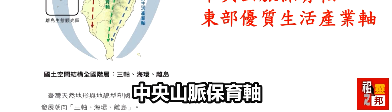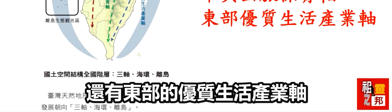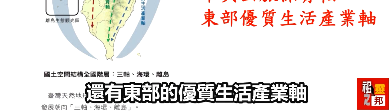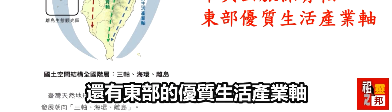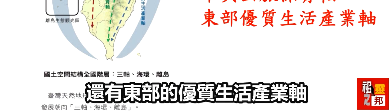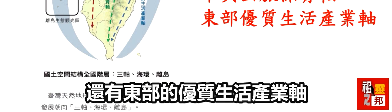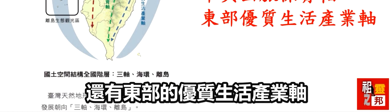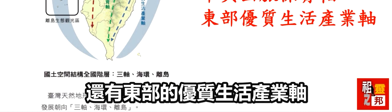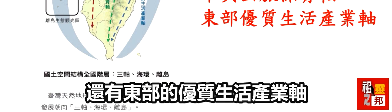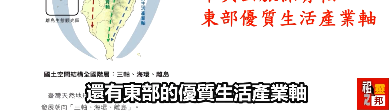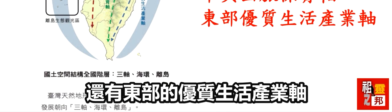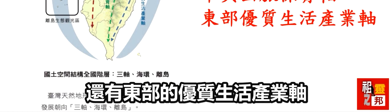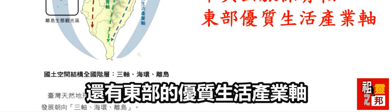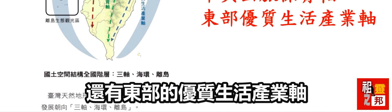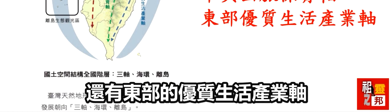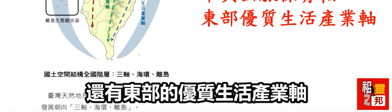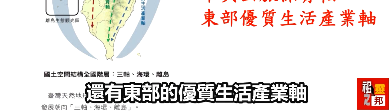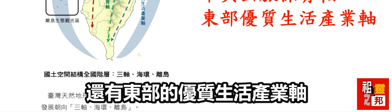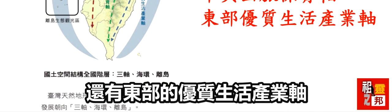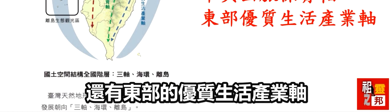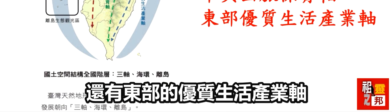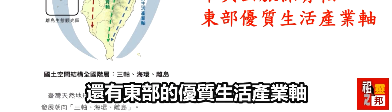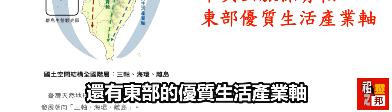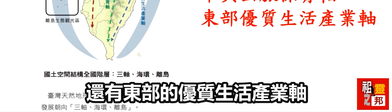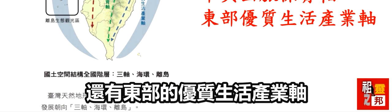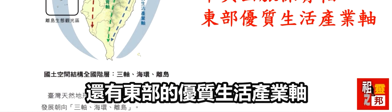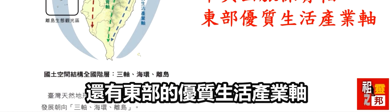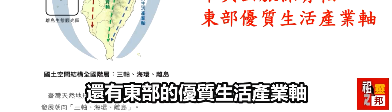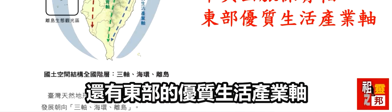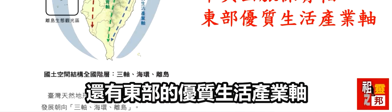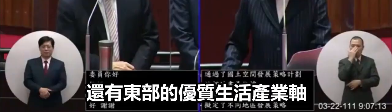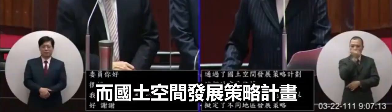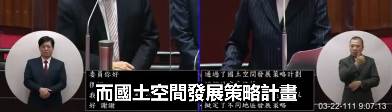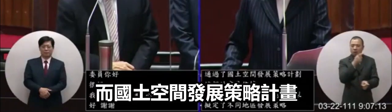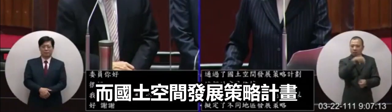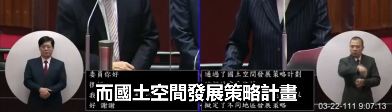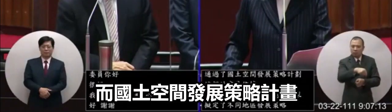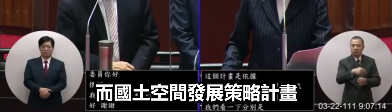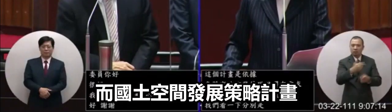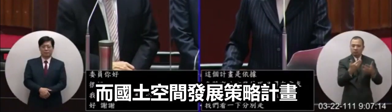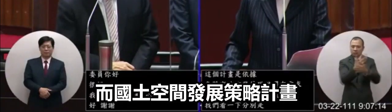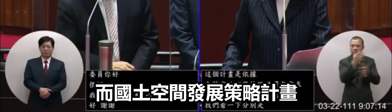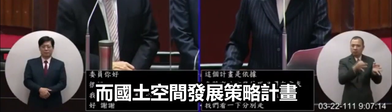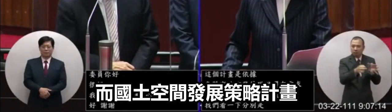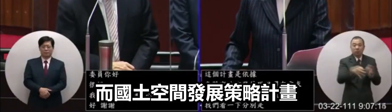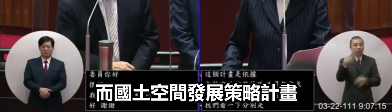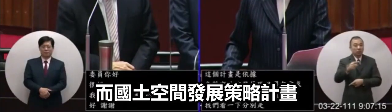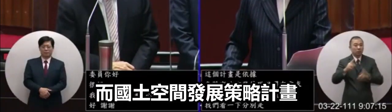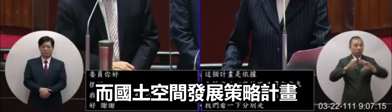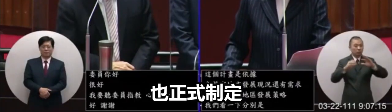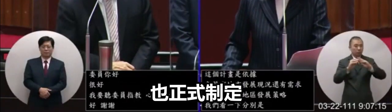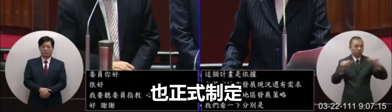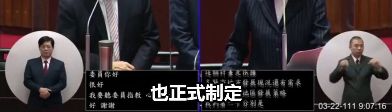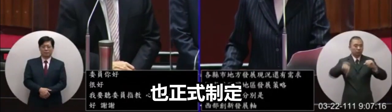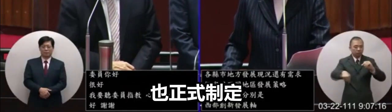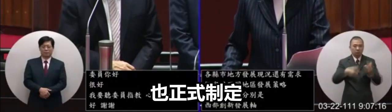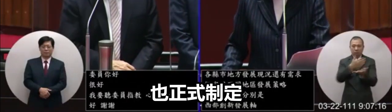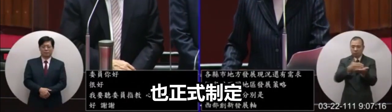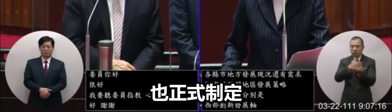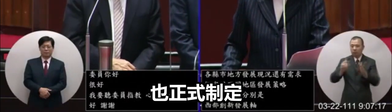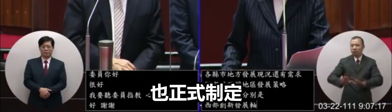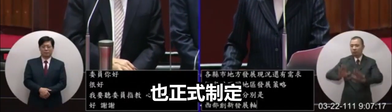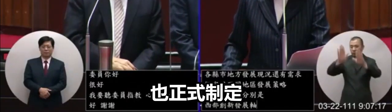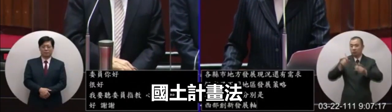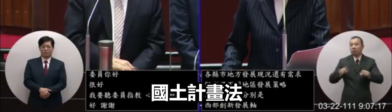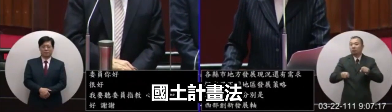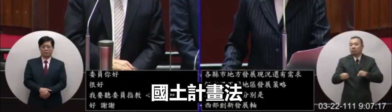轴，还有东部的优质生活产业轴。而国土空间发展策略计划也正式